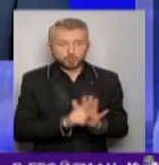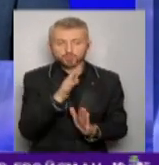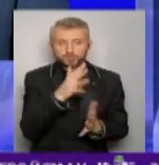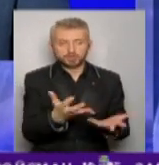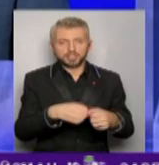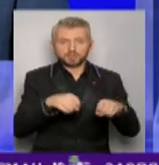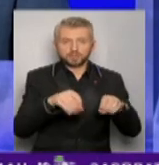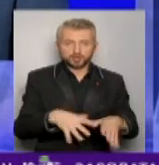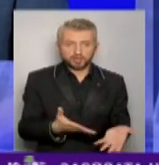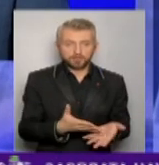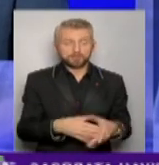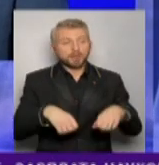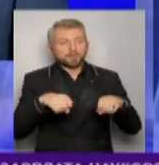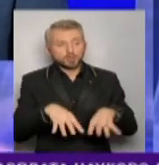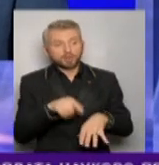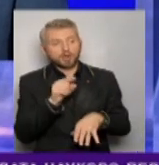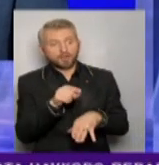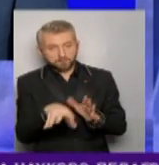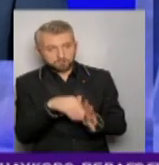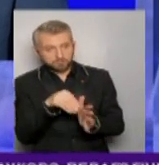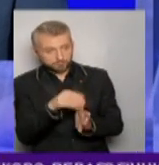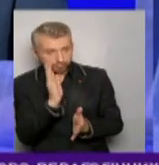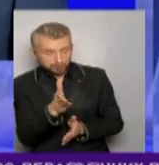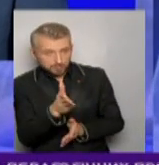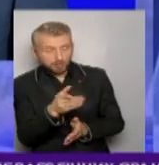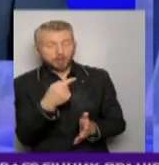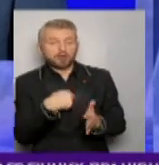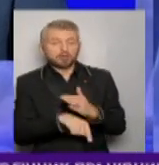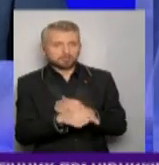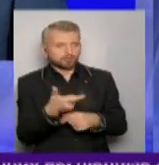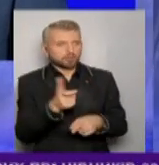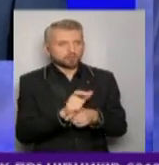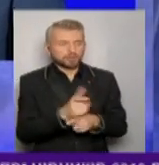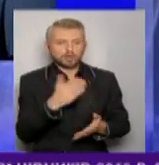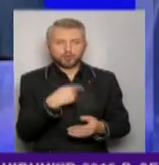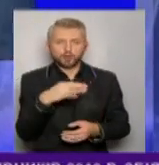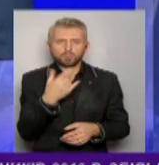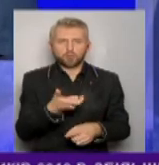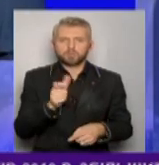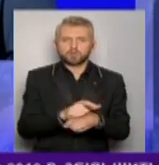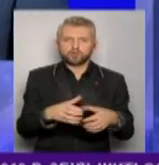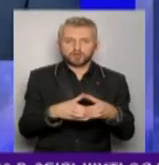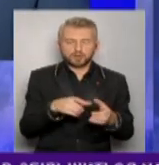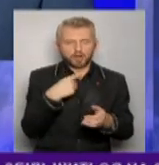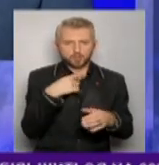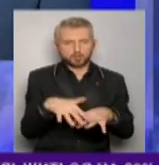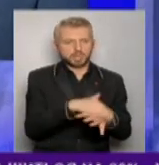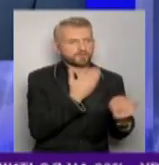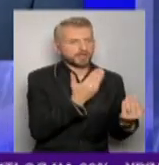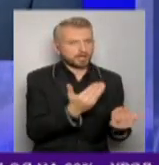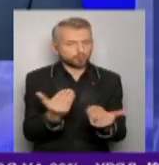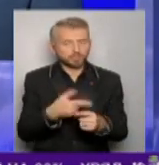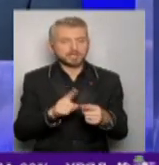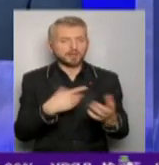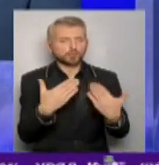прийняти рішення. Вирішуйте, ви йдете на вибори, ось більшість, але якщо ми говоримо про більшість, кажемо референдум. Дійсно, це